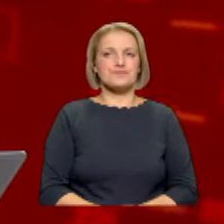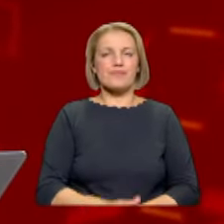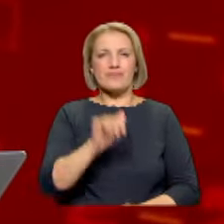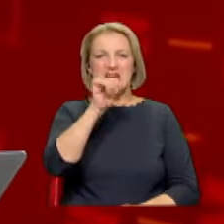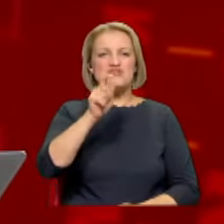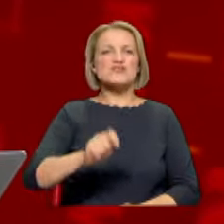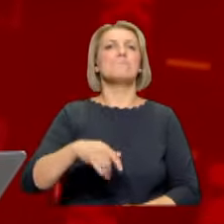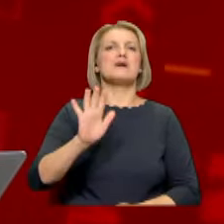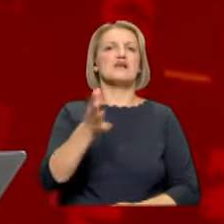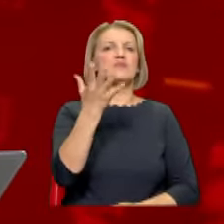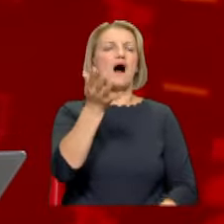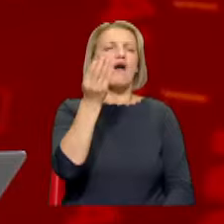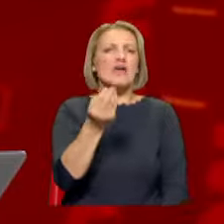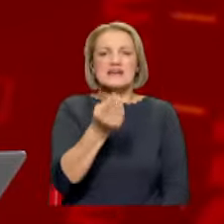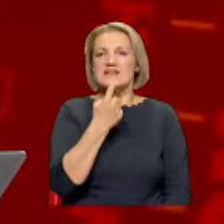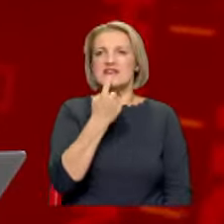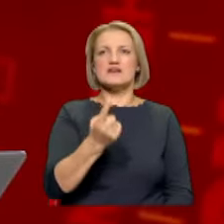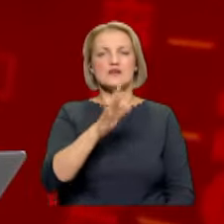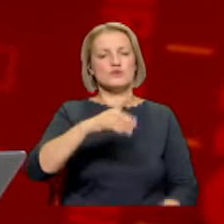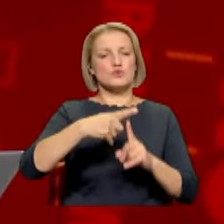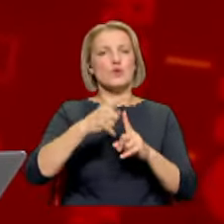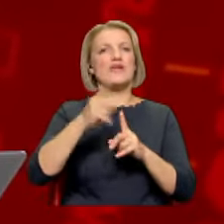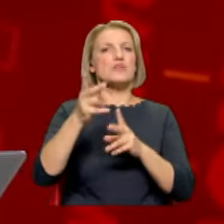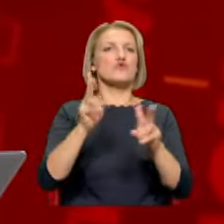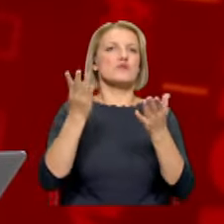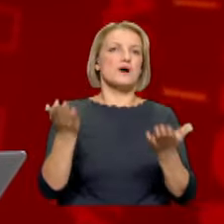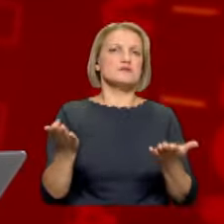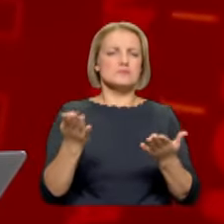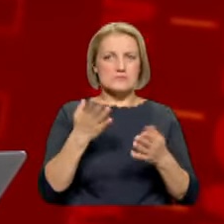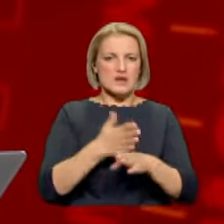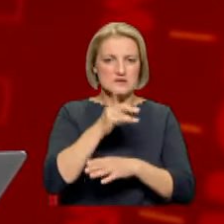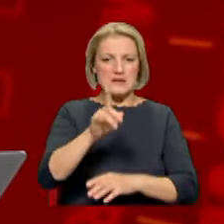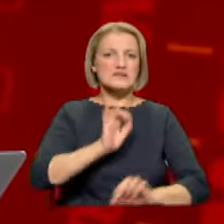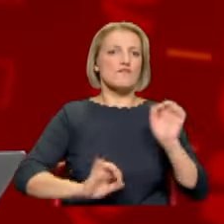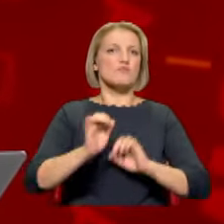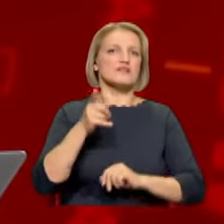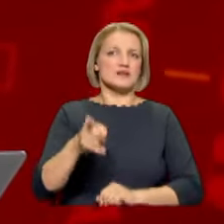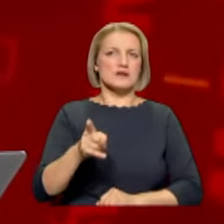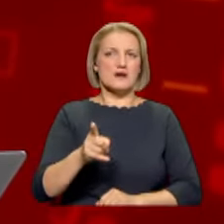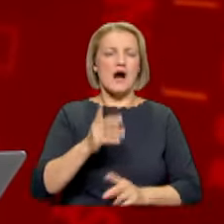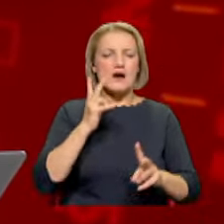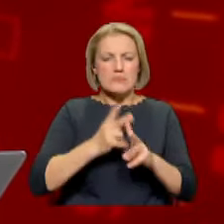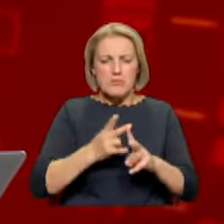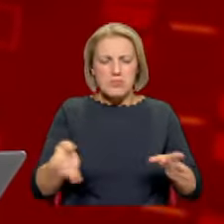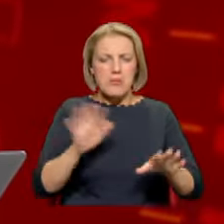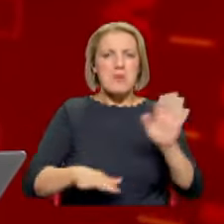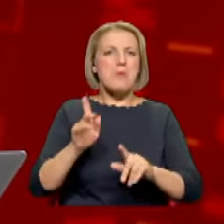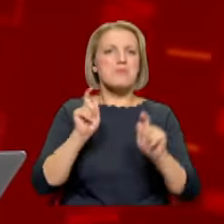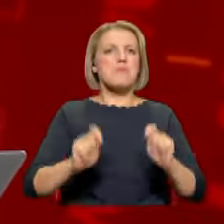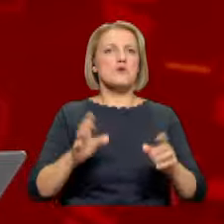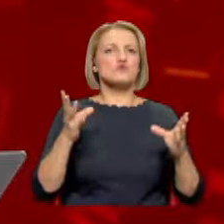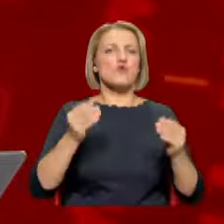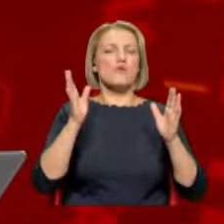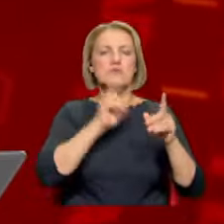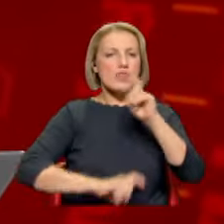Hiç yapmasa daha iyiymiş dedirtti herkesi TÜİK'in açıklaması. Aslında savunması. Apar topar yapıldı, çokça